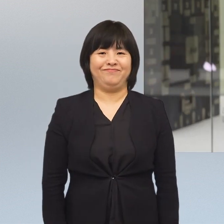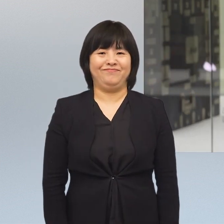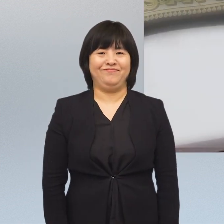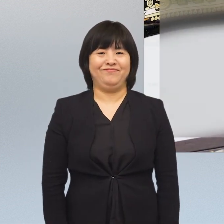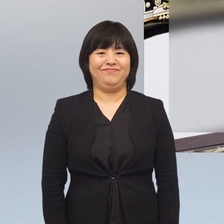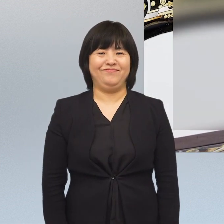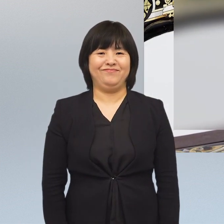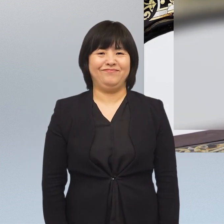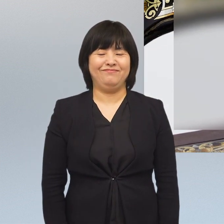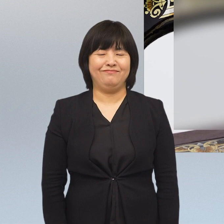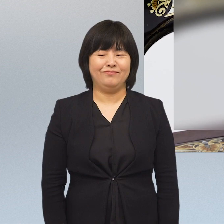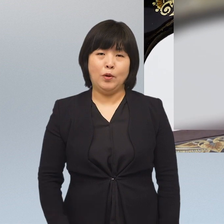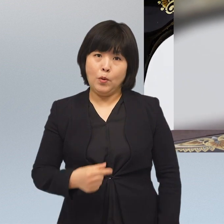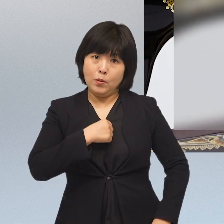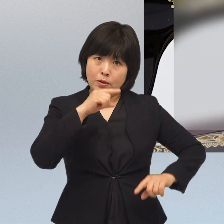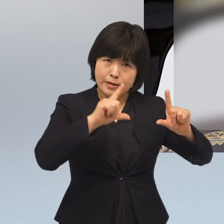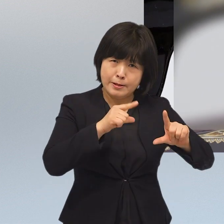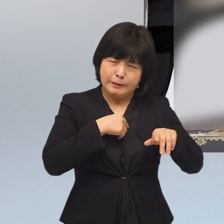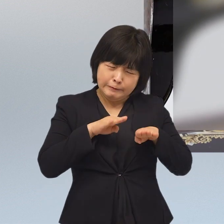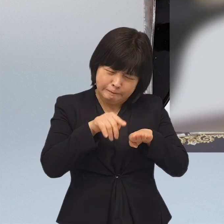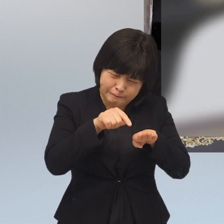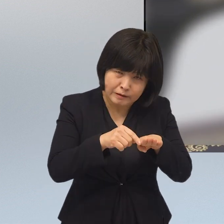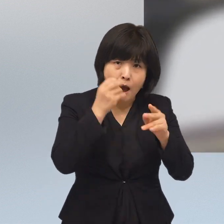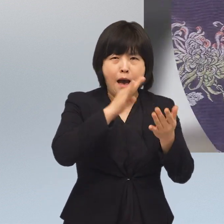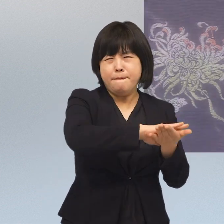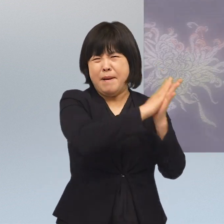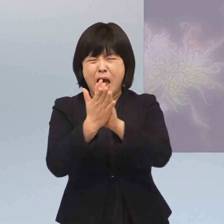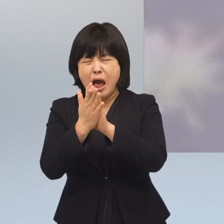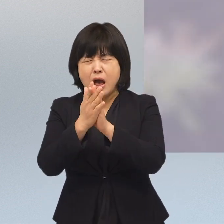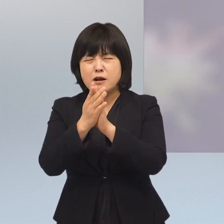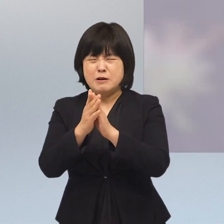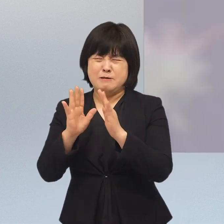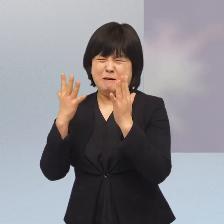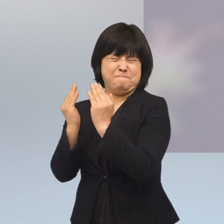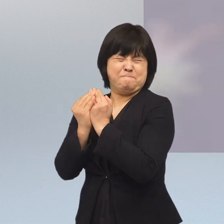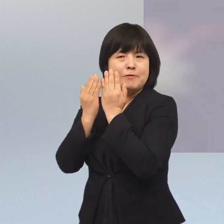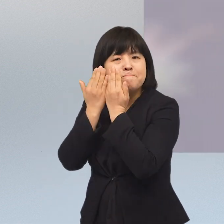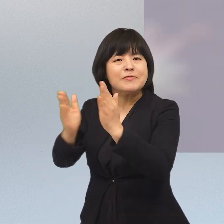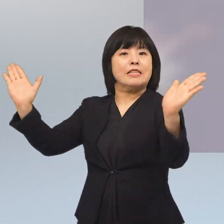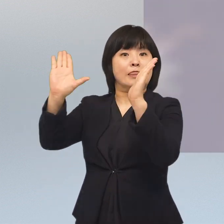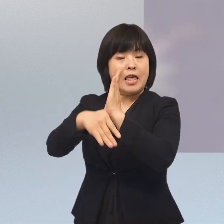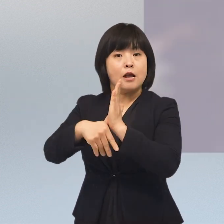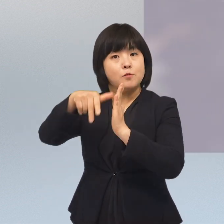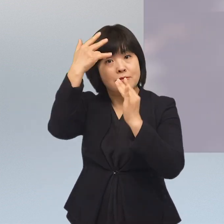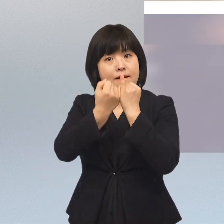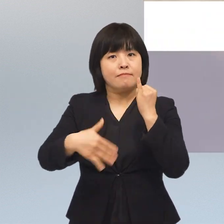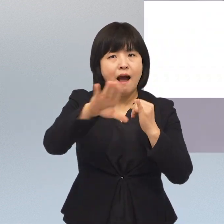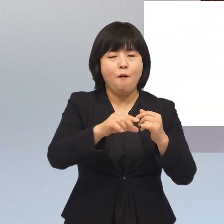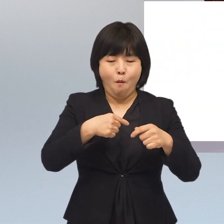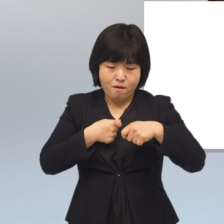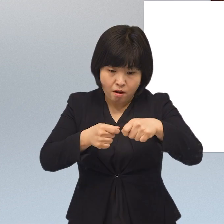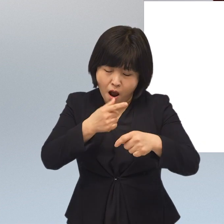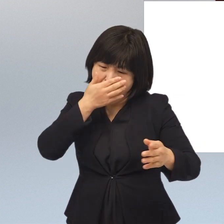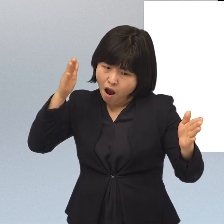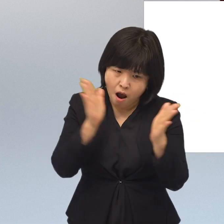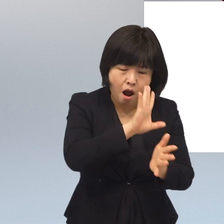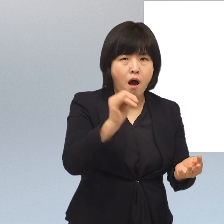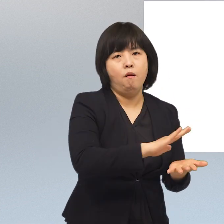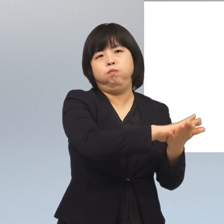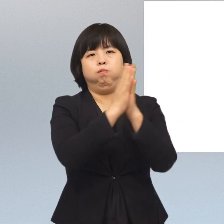있습니다. 옷장과 재봉틀의 혁신은 개화기 조선 여성들의 복식에도 큰 변화를